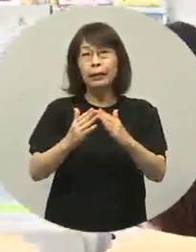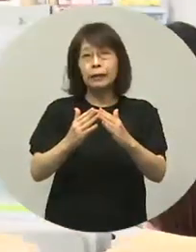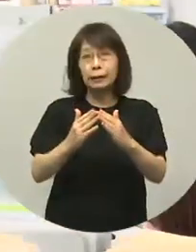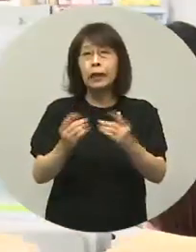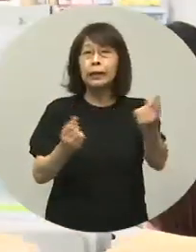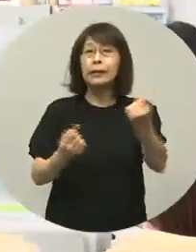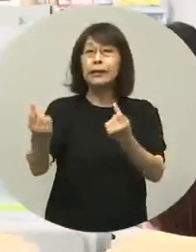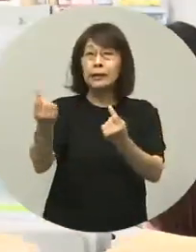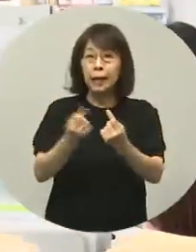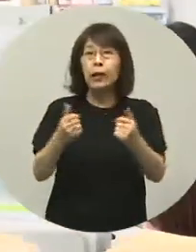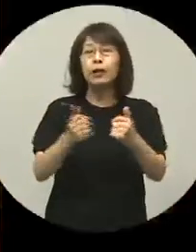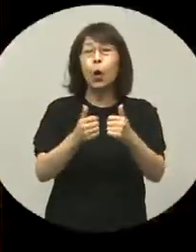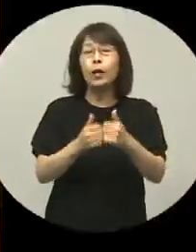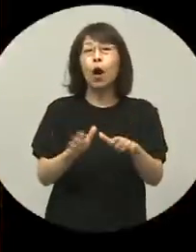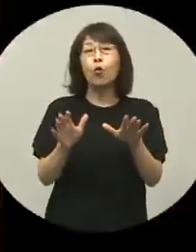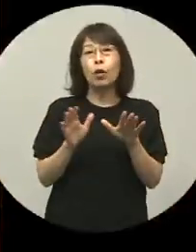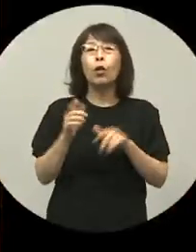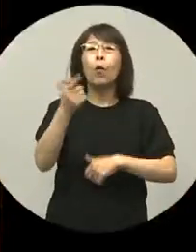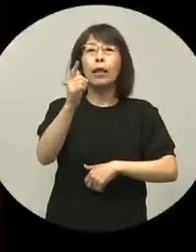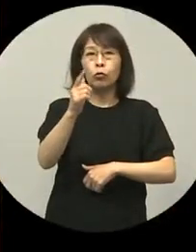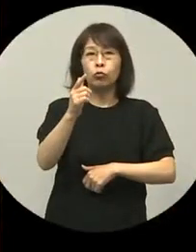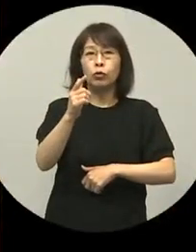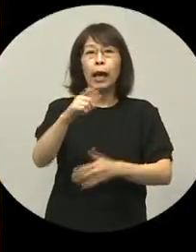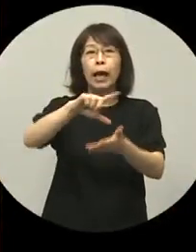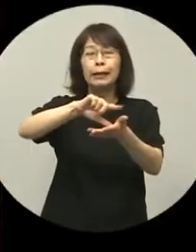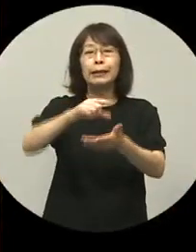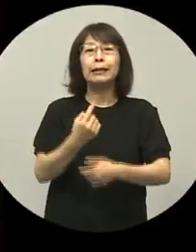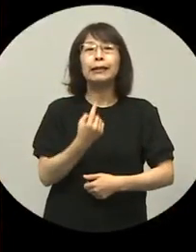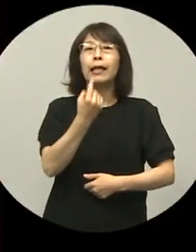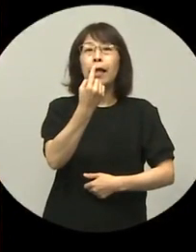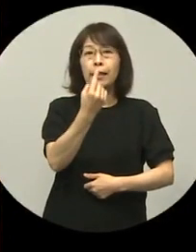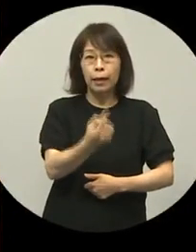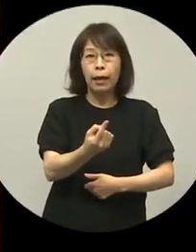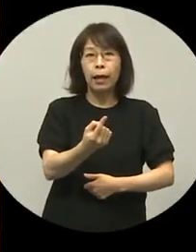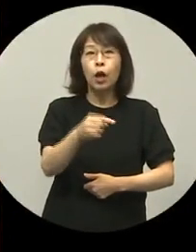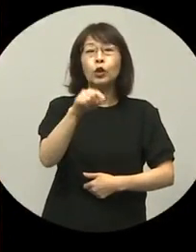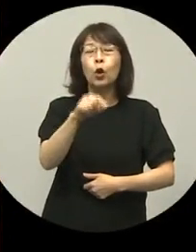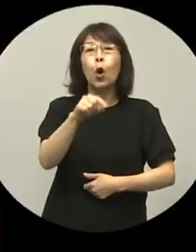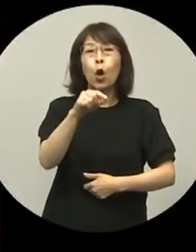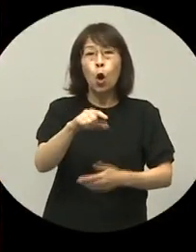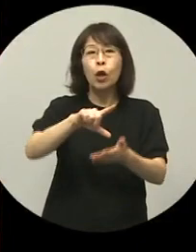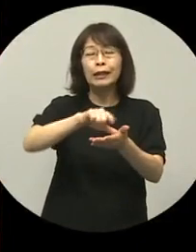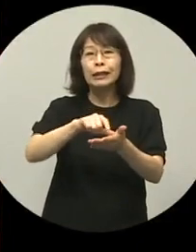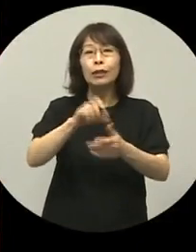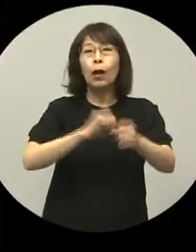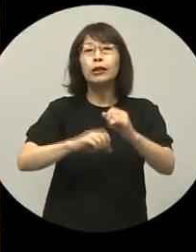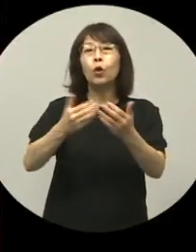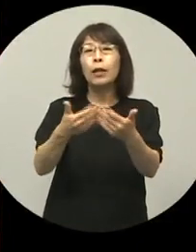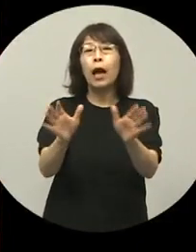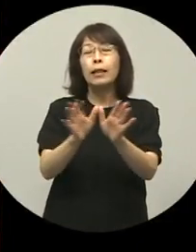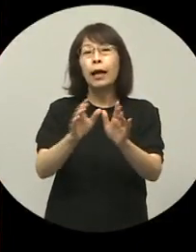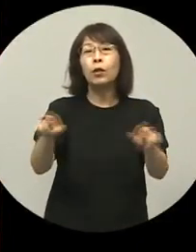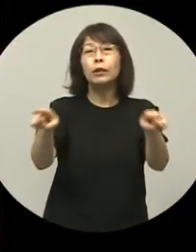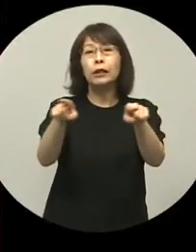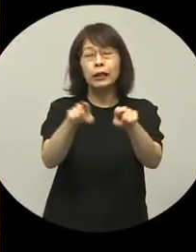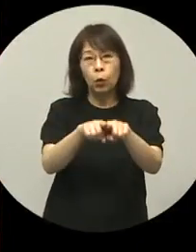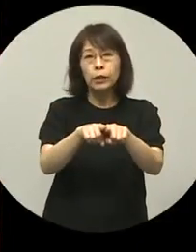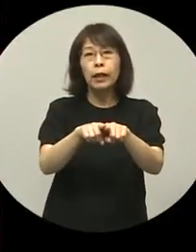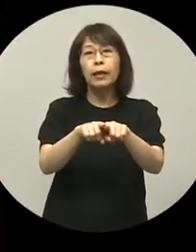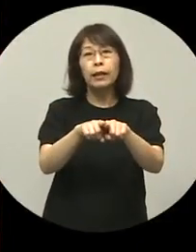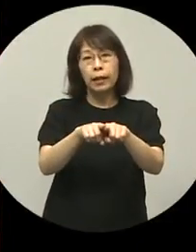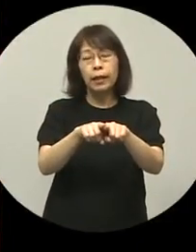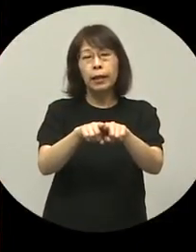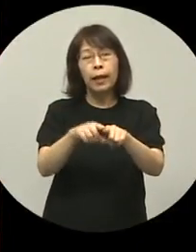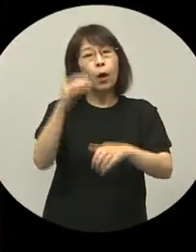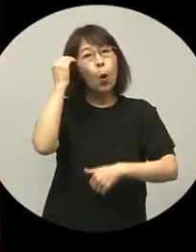ういてこう相談を受けるのではなく、こう地域の中に出ていって、地域の活動団体、いろんな方とですね、こう一緒になって困